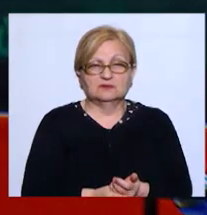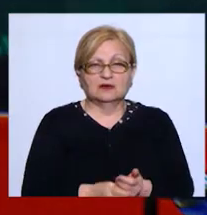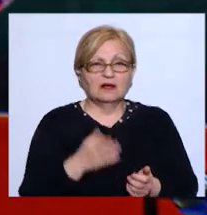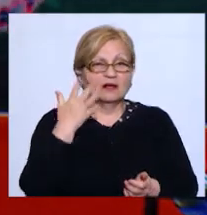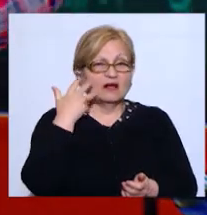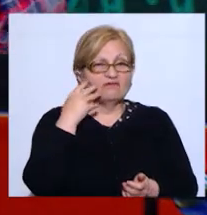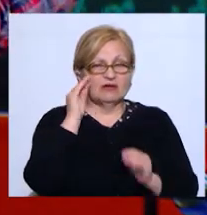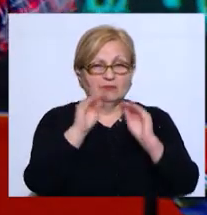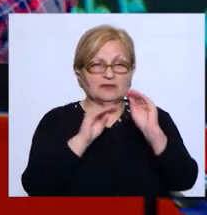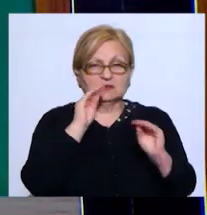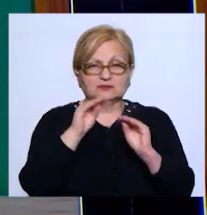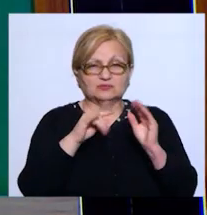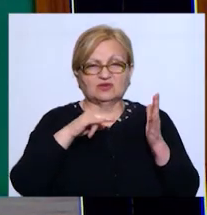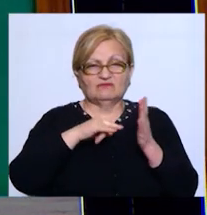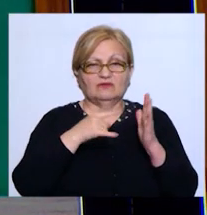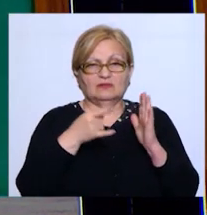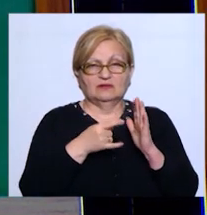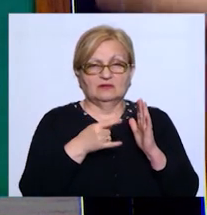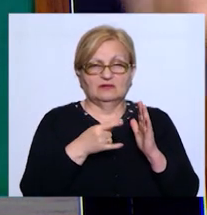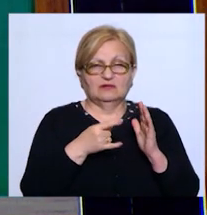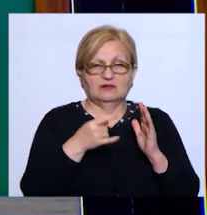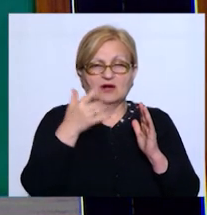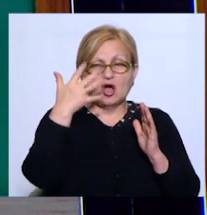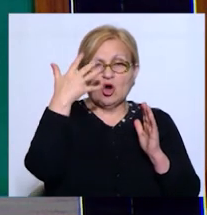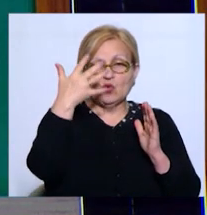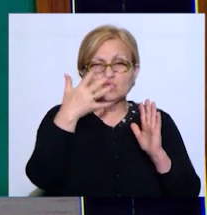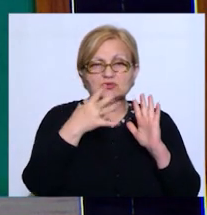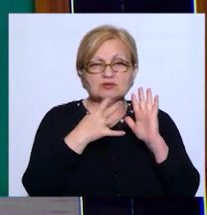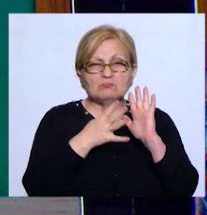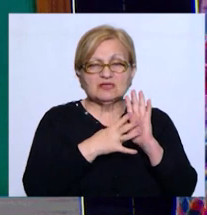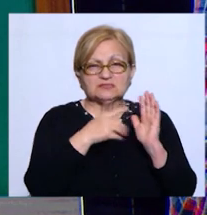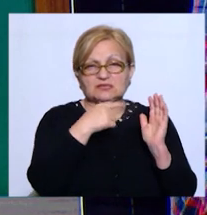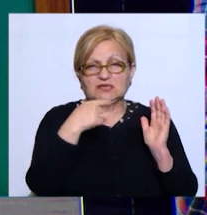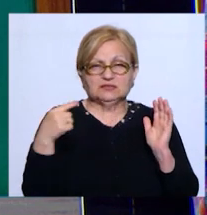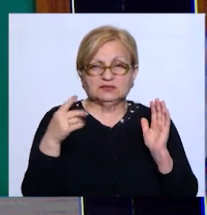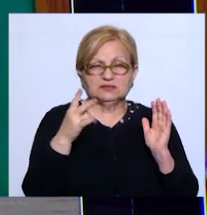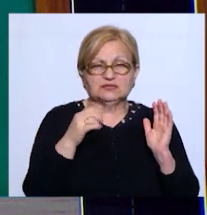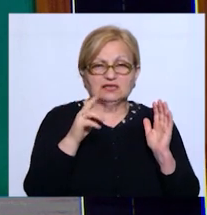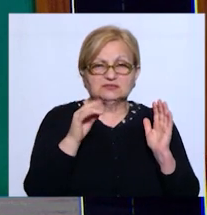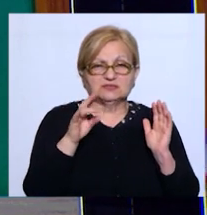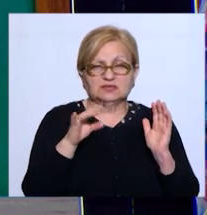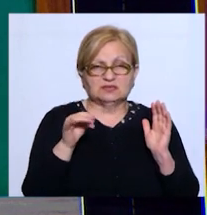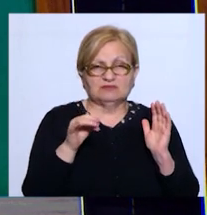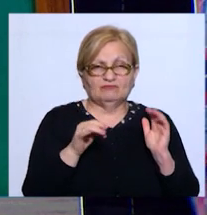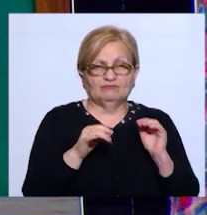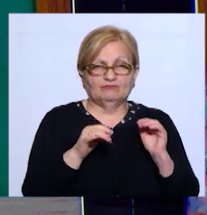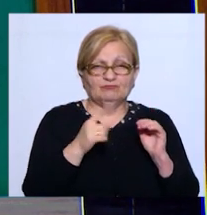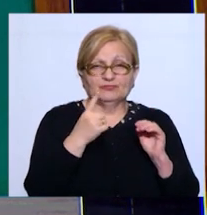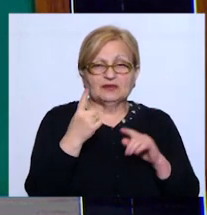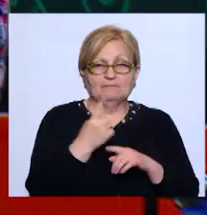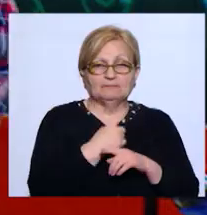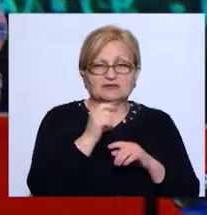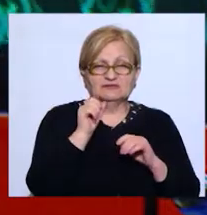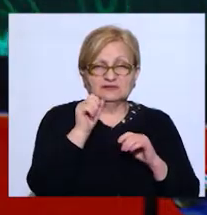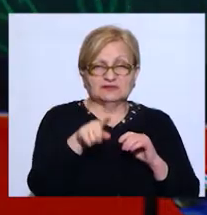გავაფერადოთ კვადრატის 5/9 ნაწილი. არ ვიჩქაროთ. ეს პირველი დავალებაა,